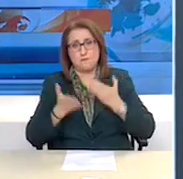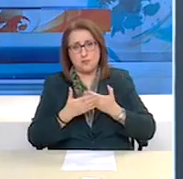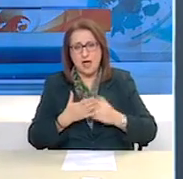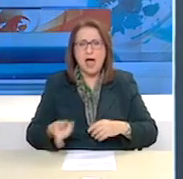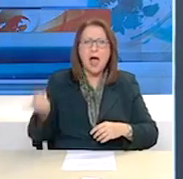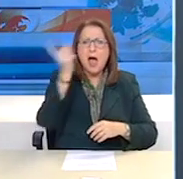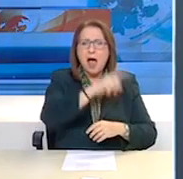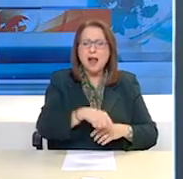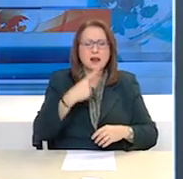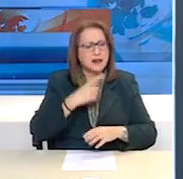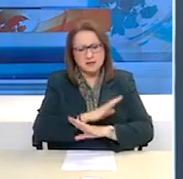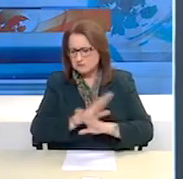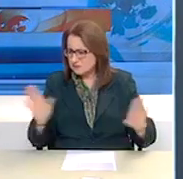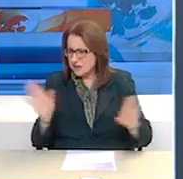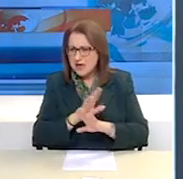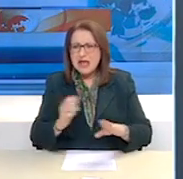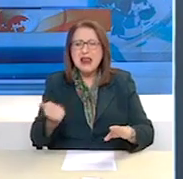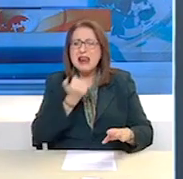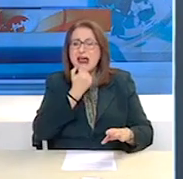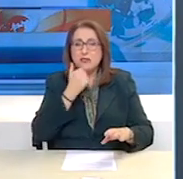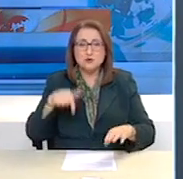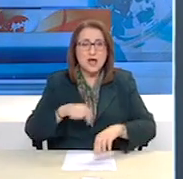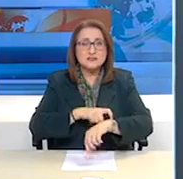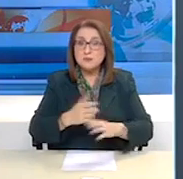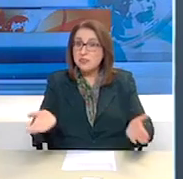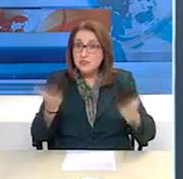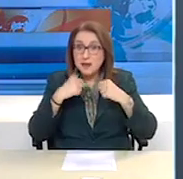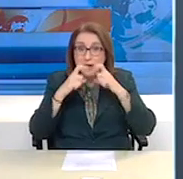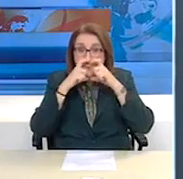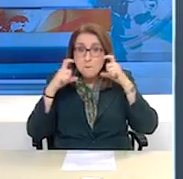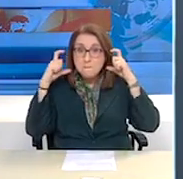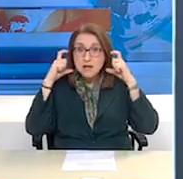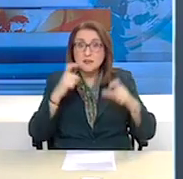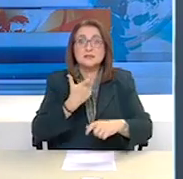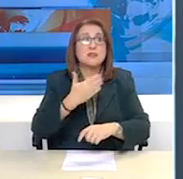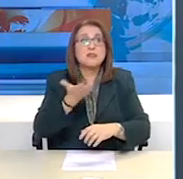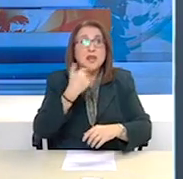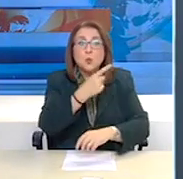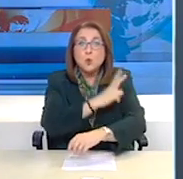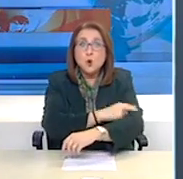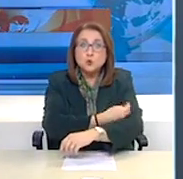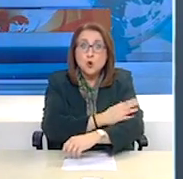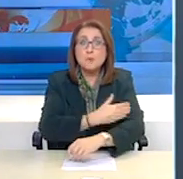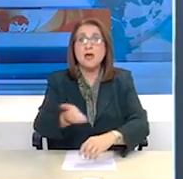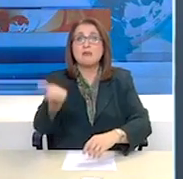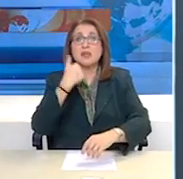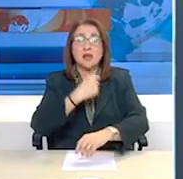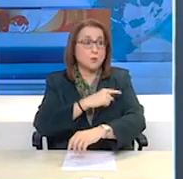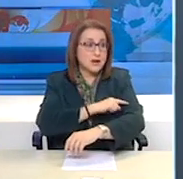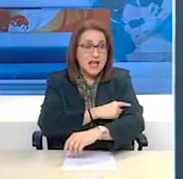είναι λάθος, όταν υπάρχει τεράστια έλλειψη ιατρικών μασκών στην αγορά και ότι ενέχει και κινδύνους γιατί δεν χρησιμοποιείται